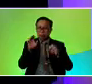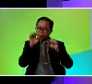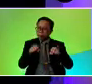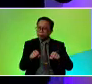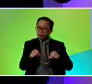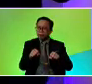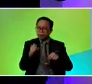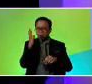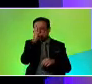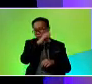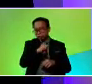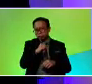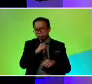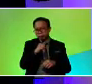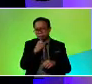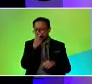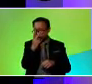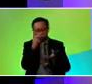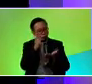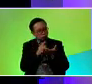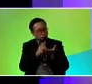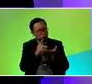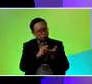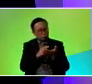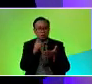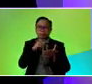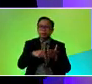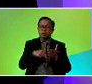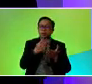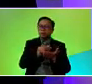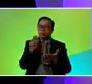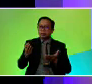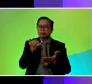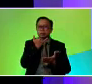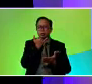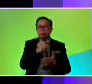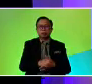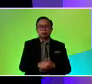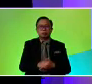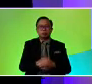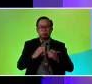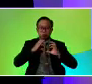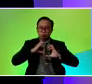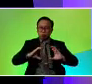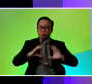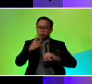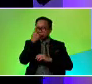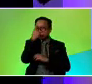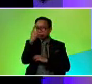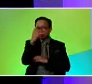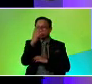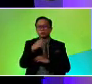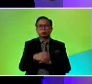menguasai tidak tahu apakah itu tak betul dan sebagainya untuk mendapatkan